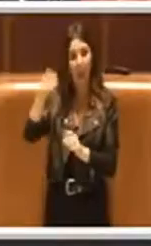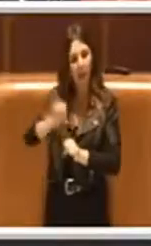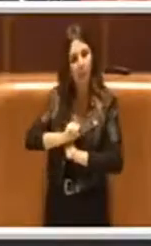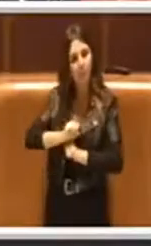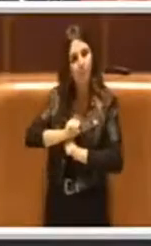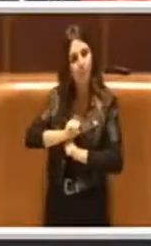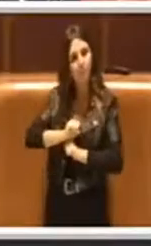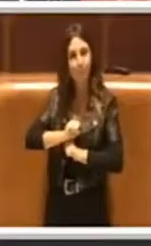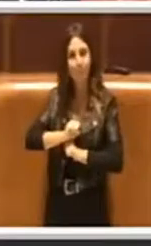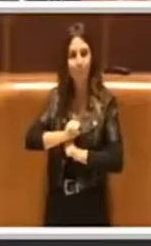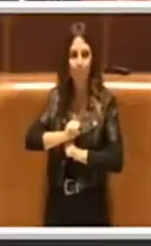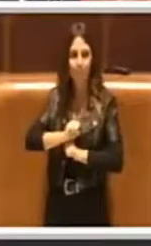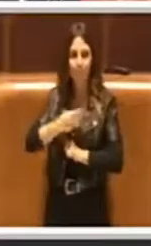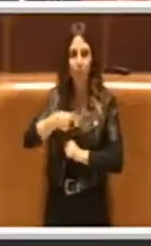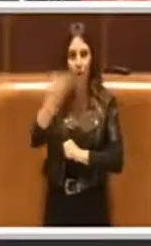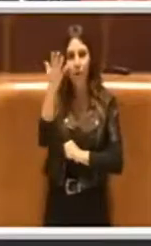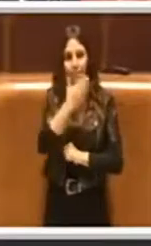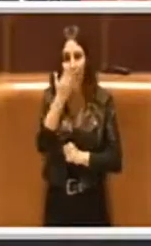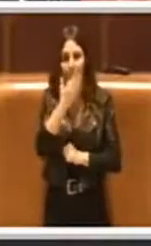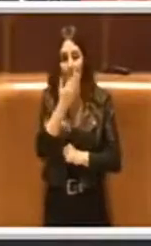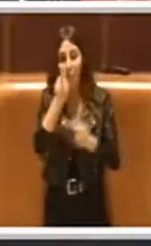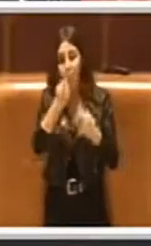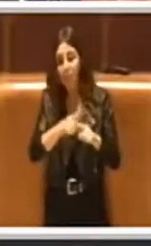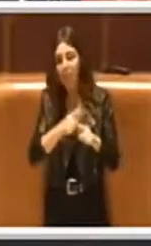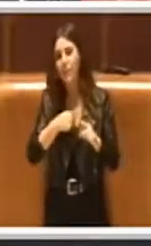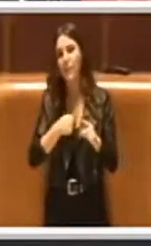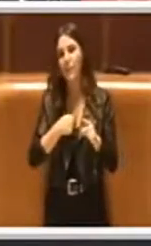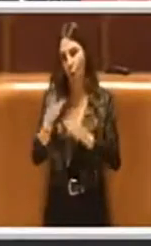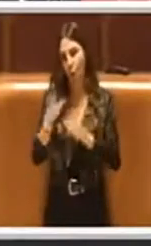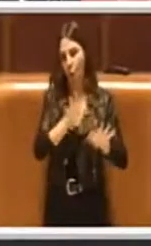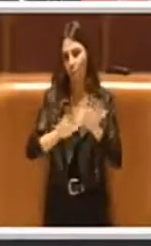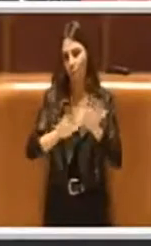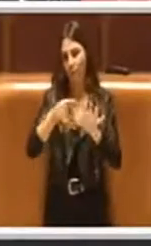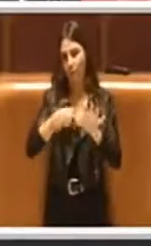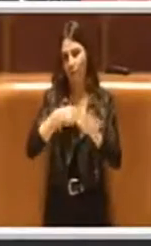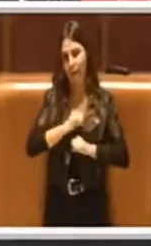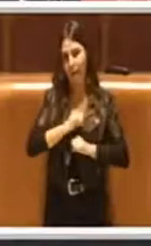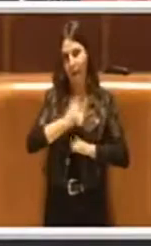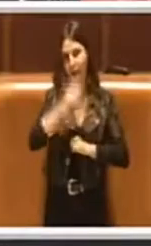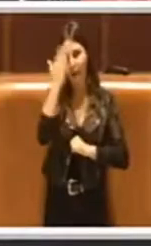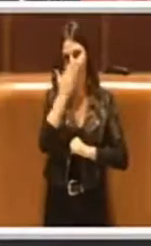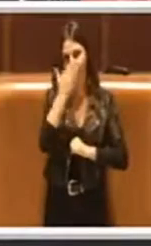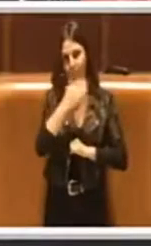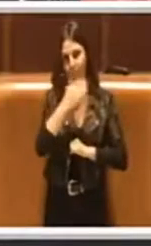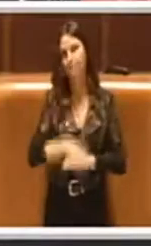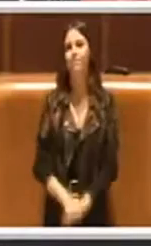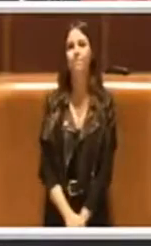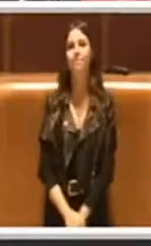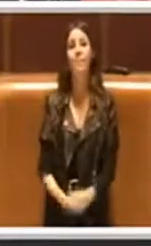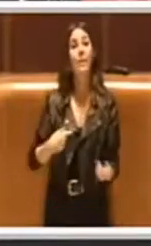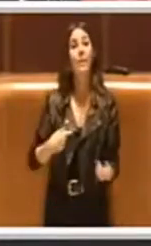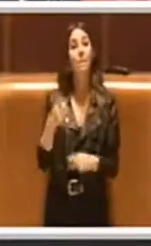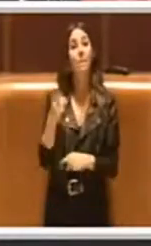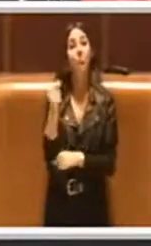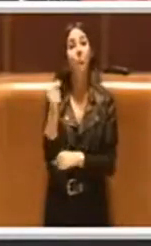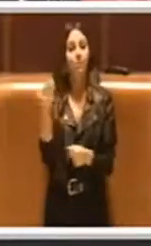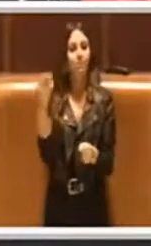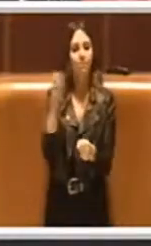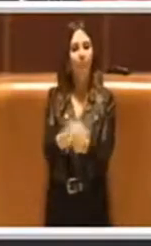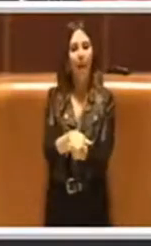non sbagliare a dover dare queste questi numeri e questi sono soldi in moneta sonante